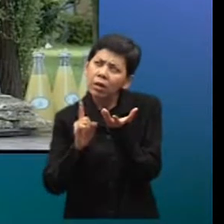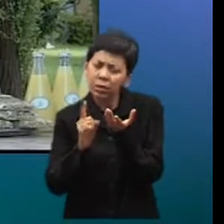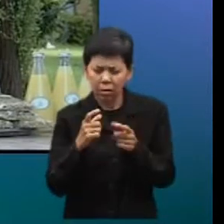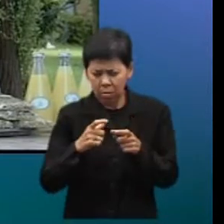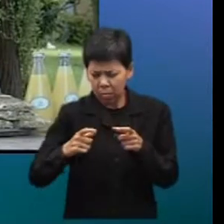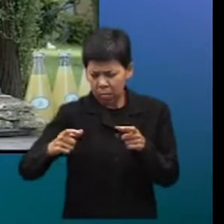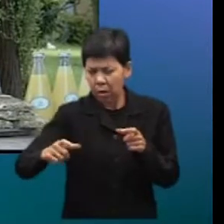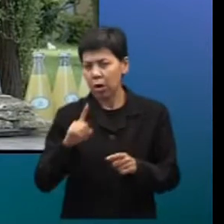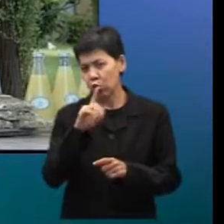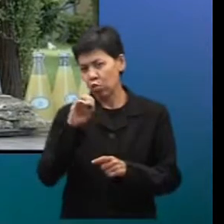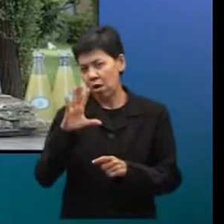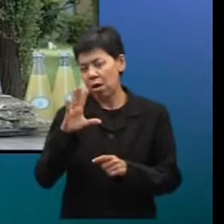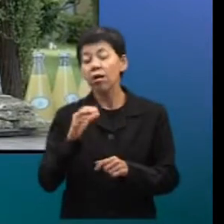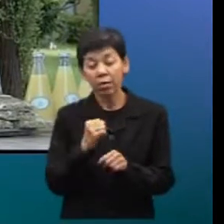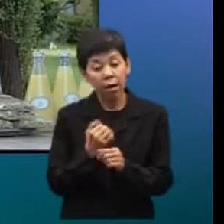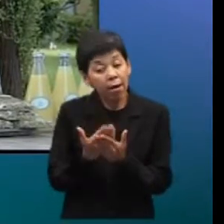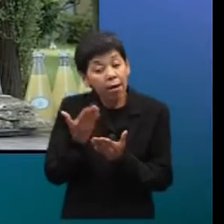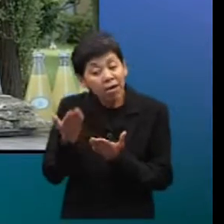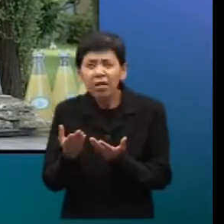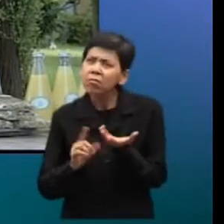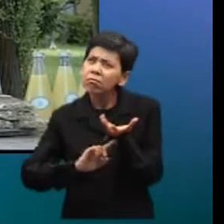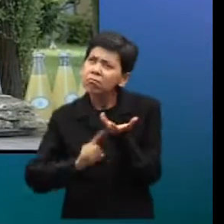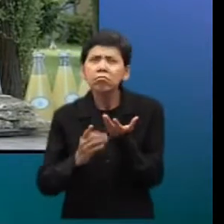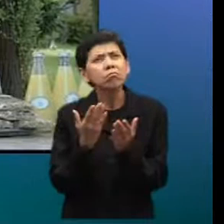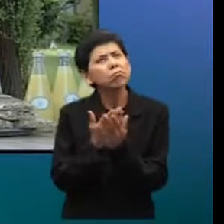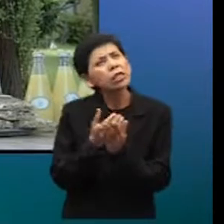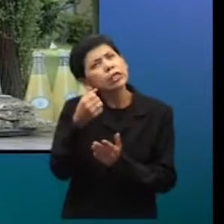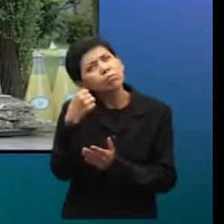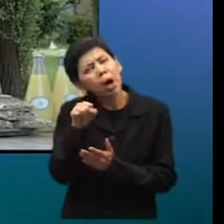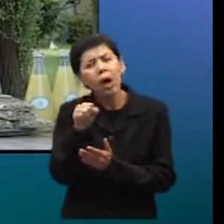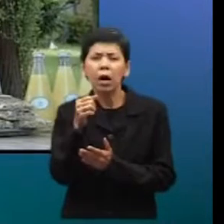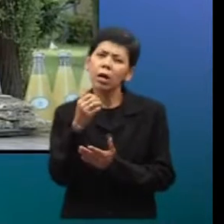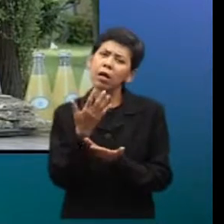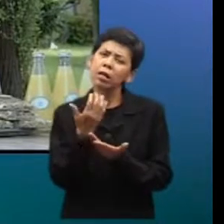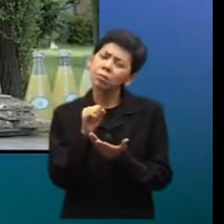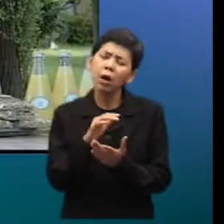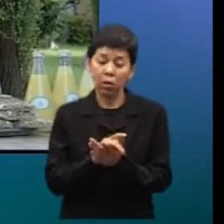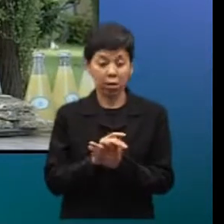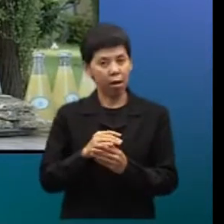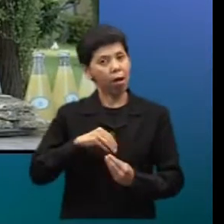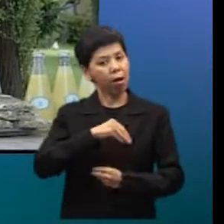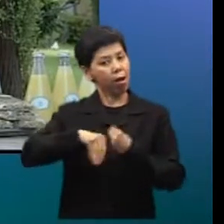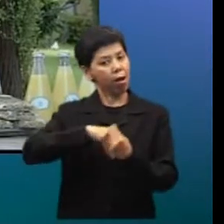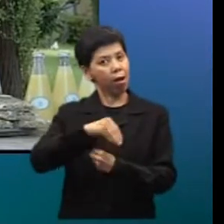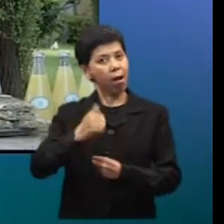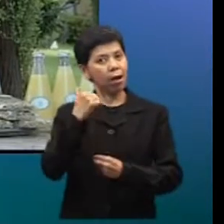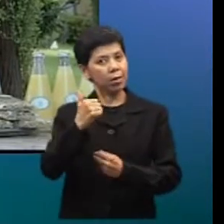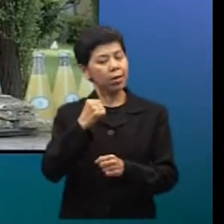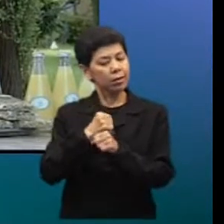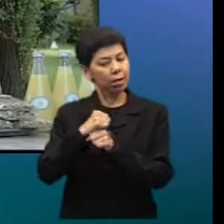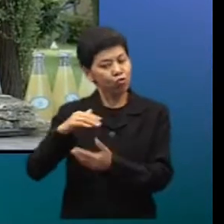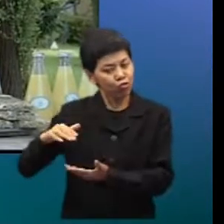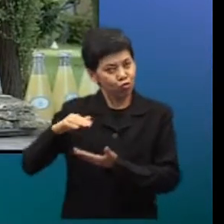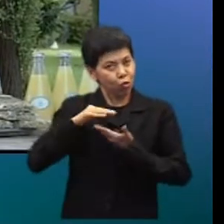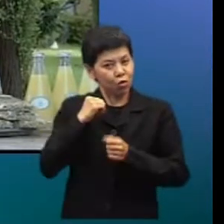105แผ่นนะคะซื้อข้าวจริงๆก็กิโลนึงประมาณ10บาทเศษๆนะคะแต่มาสร้างได้กับงานกลุ่มแม่บ้านนะคะมาส่งเรา